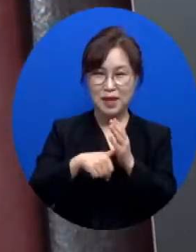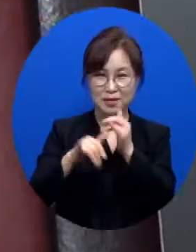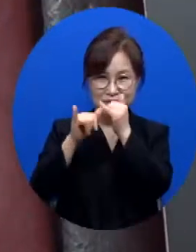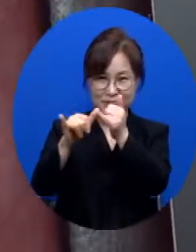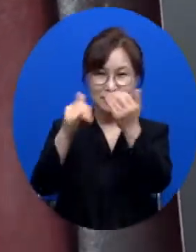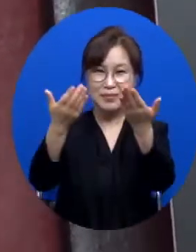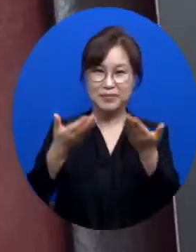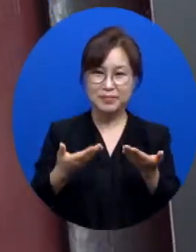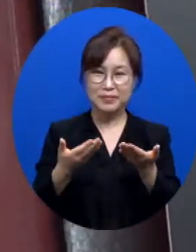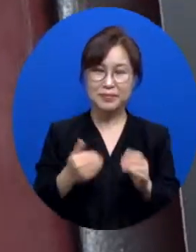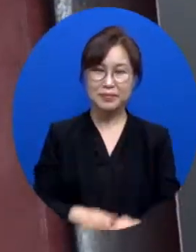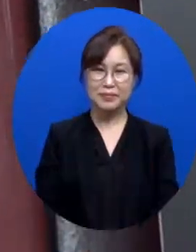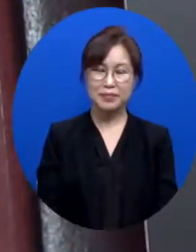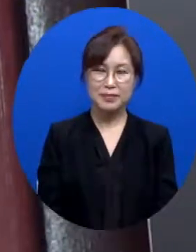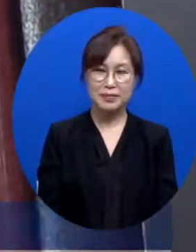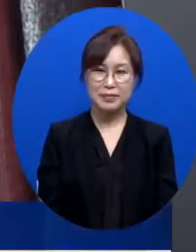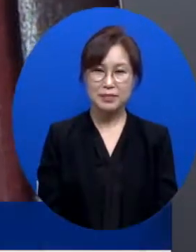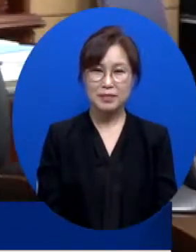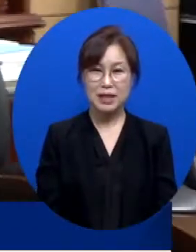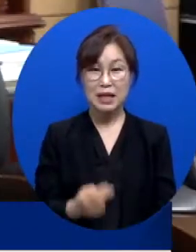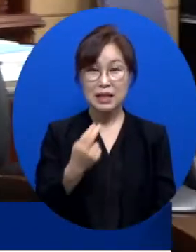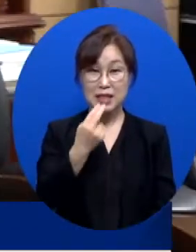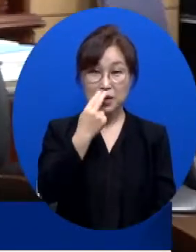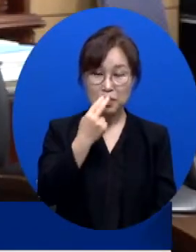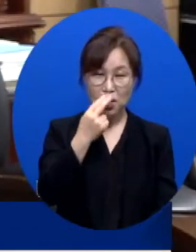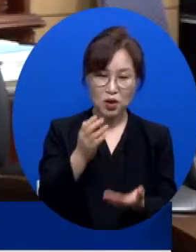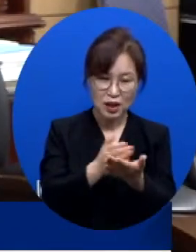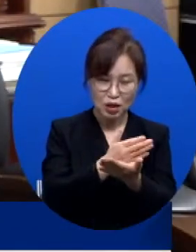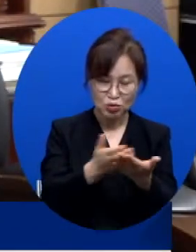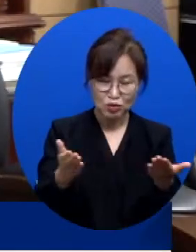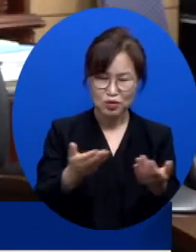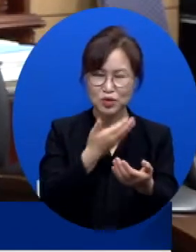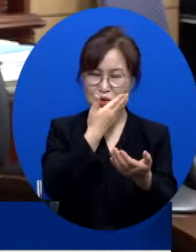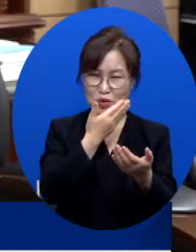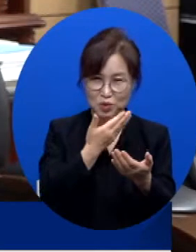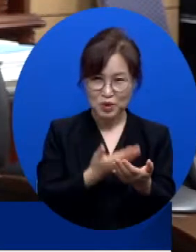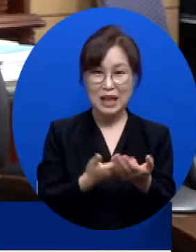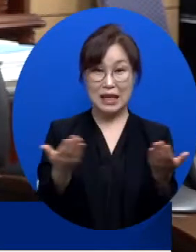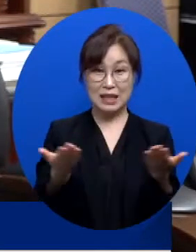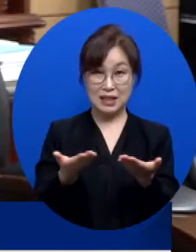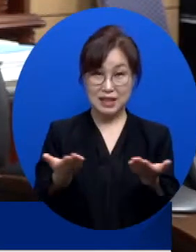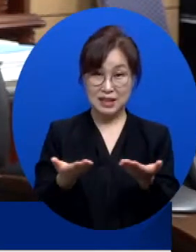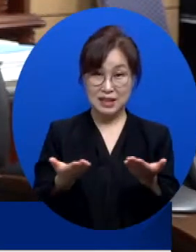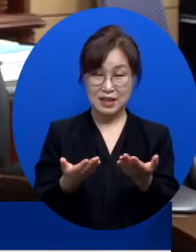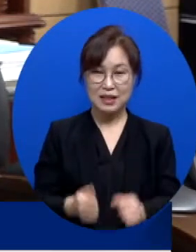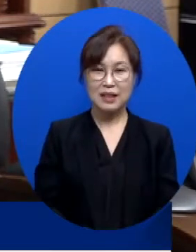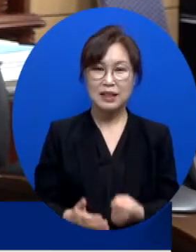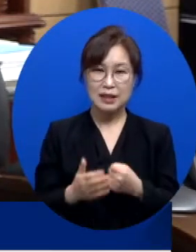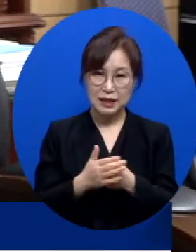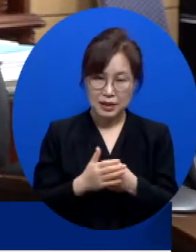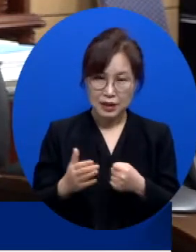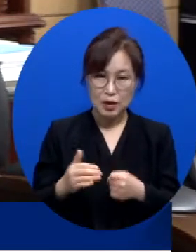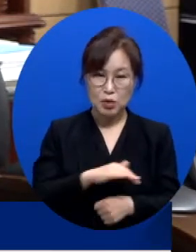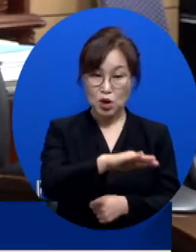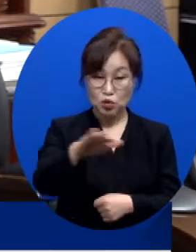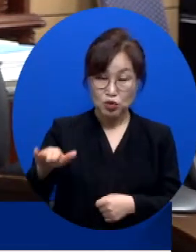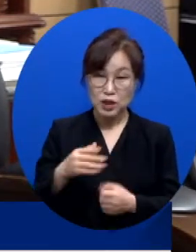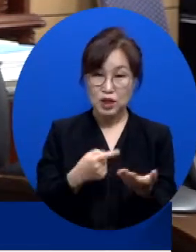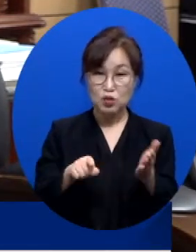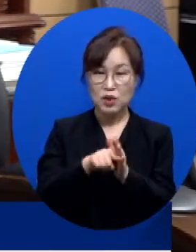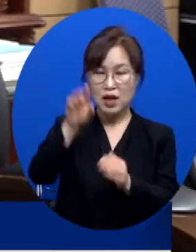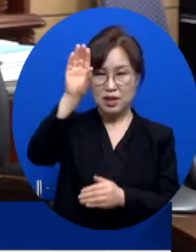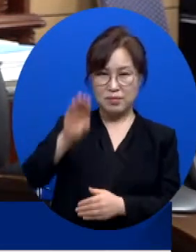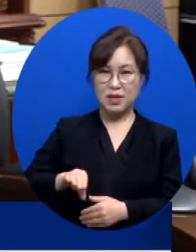받았습니다. 생명을 나누는 것만큼 고귀한 일이 또 어디 있겠습니까? 그래서 우리를 위해서